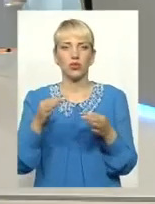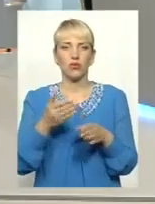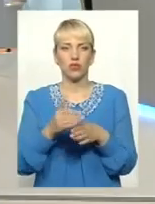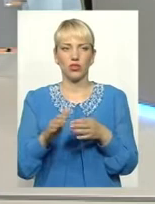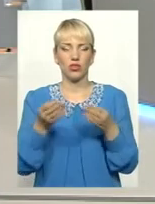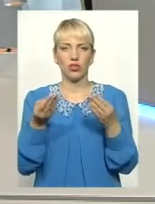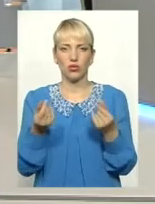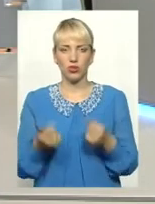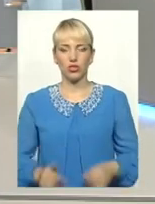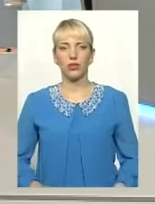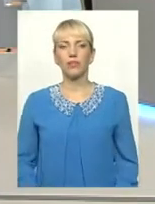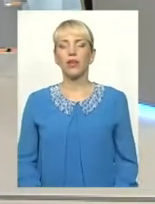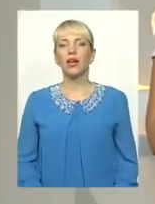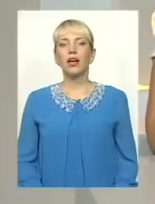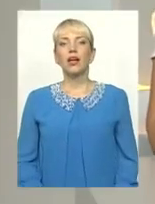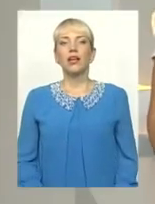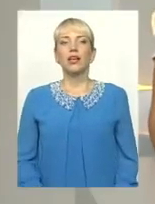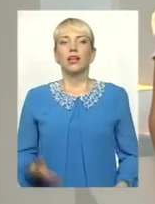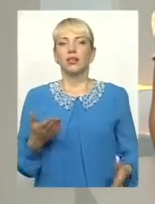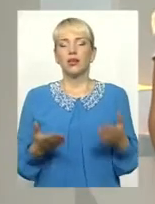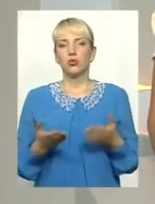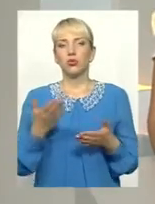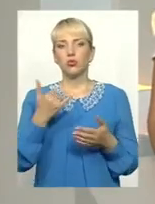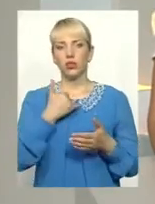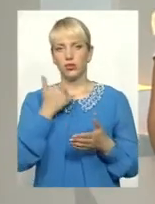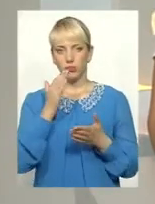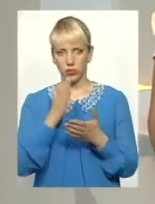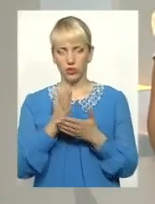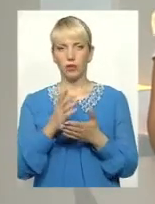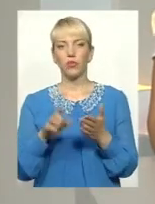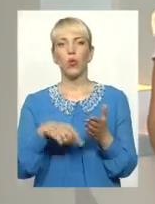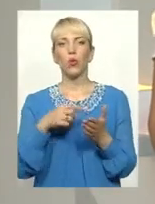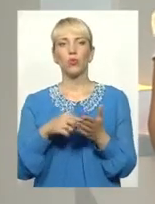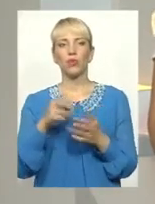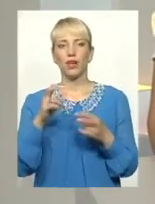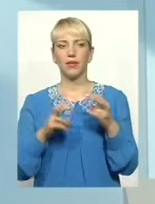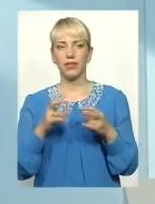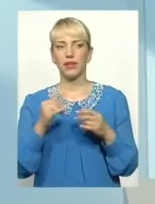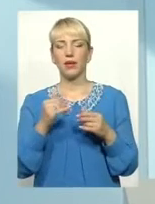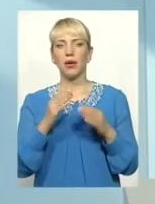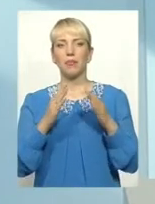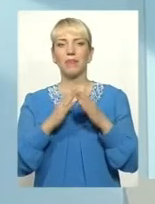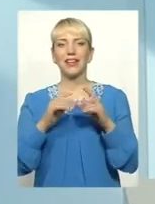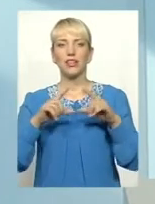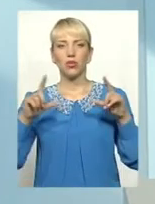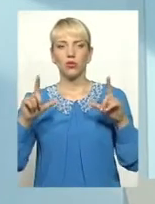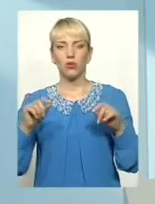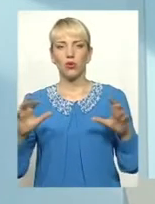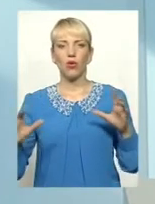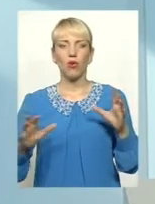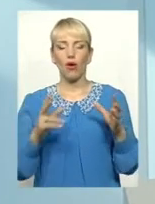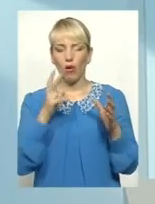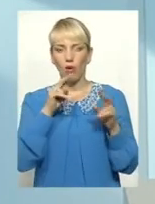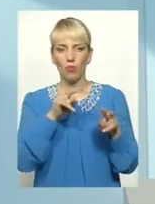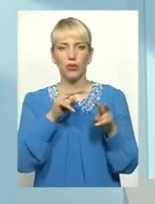Угу. Тепер така ситуація. Якщо у нас буде комунальне підприємство, чи зараз притулком опікується громадська